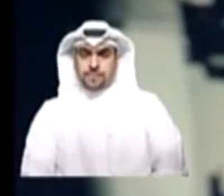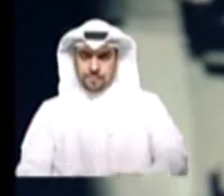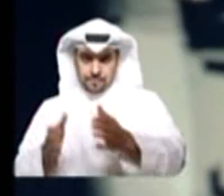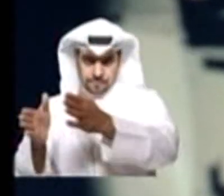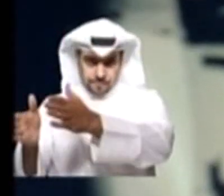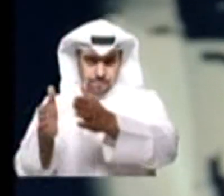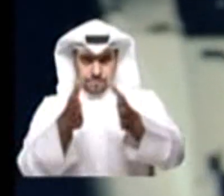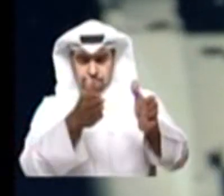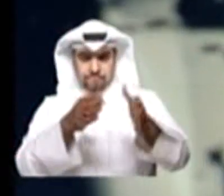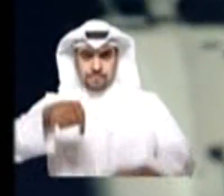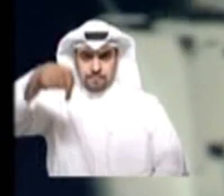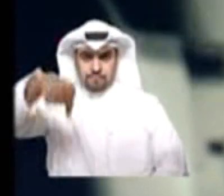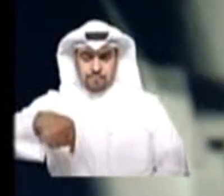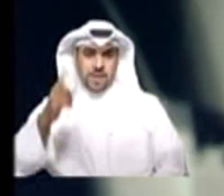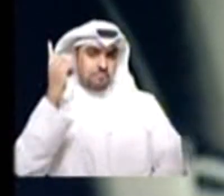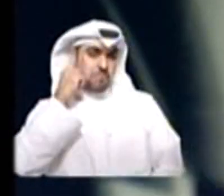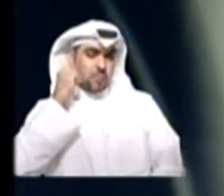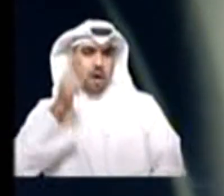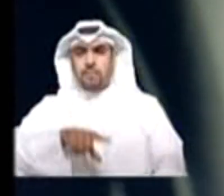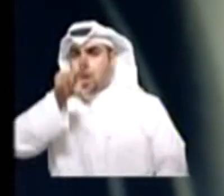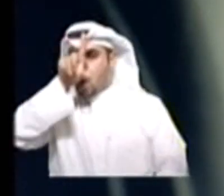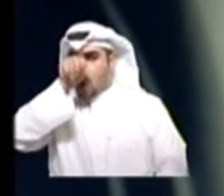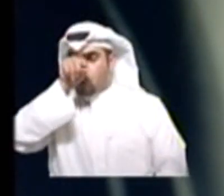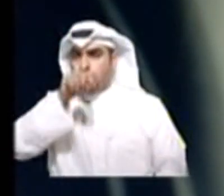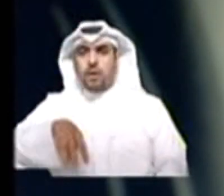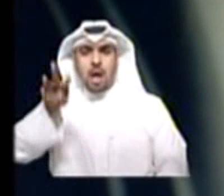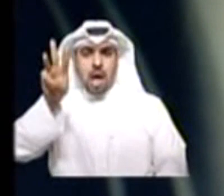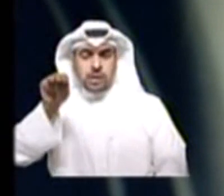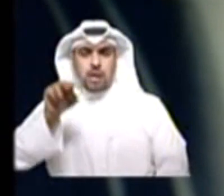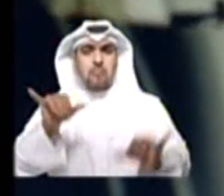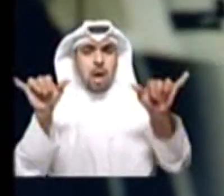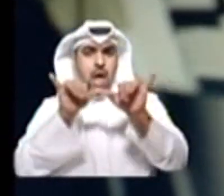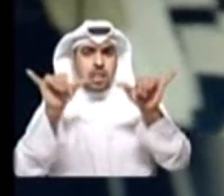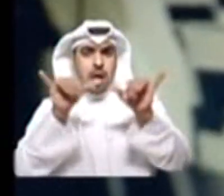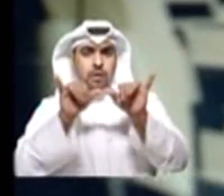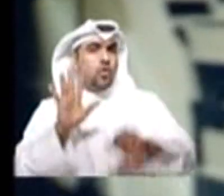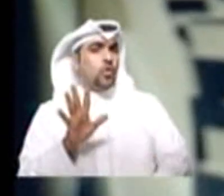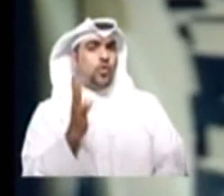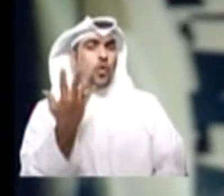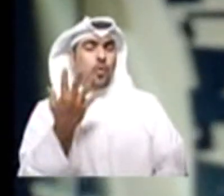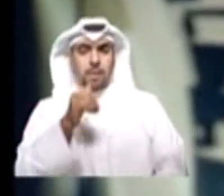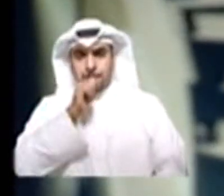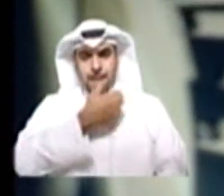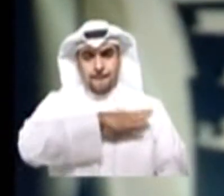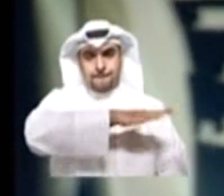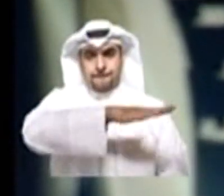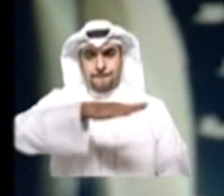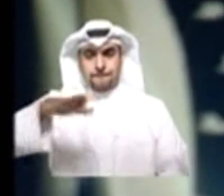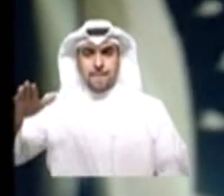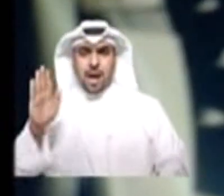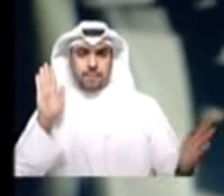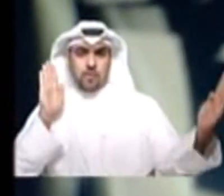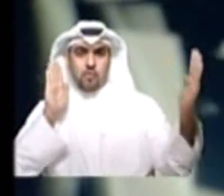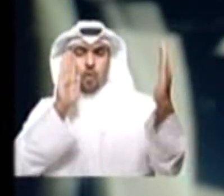أيها السادة، بناء على تم تداوله في وسائل التواصل الاجتماعي عن رصد زيوت في المنطقة البحرية المقابلة